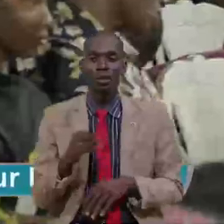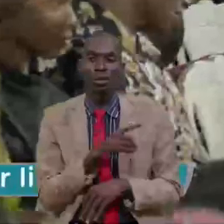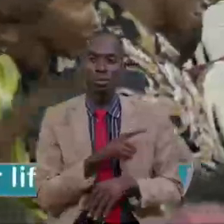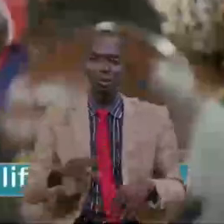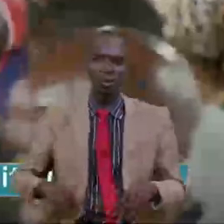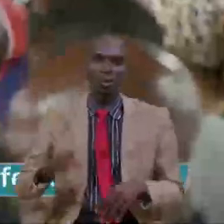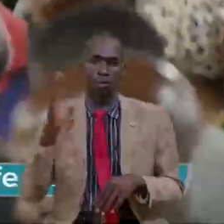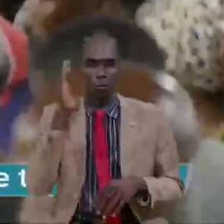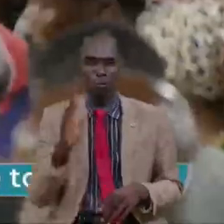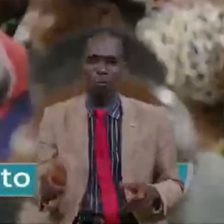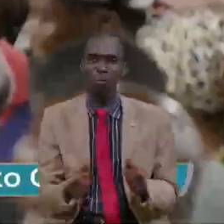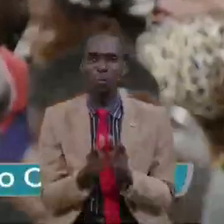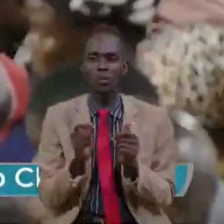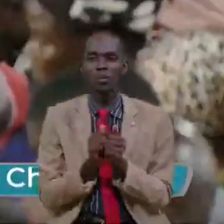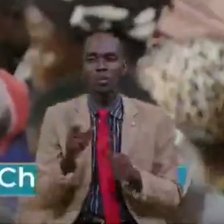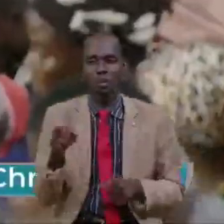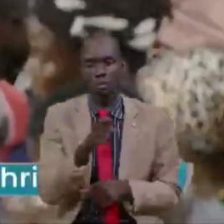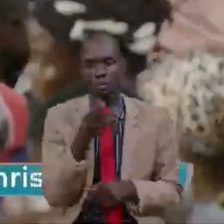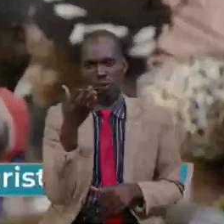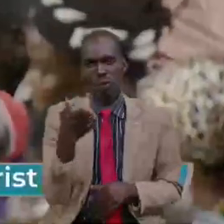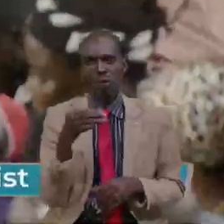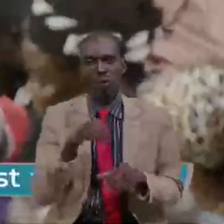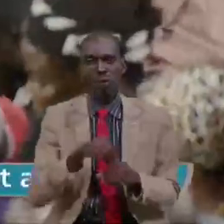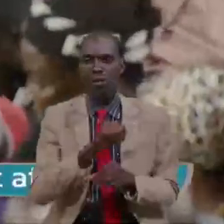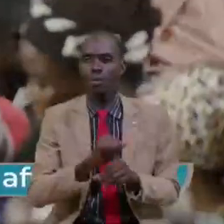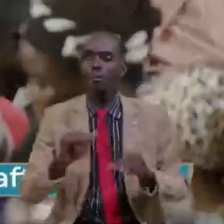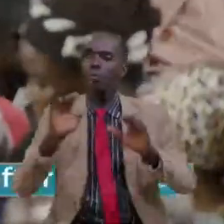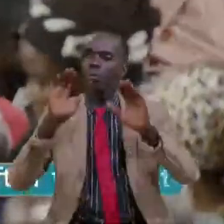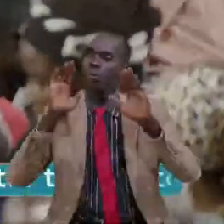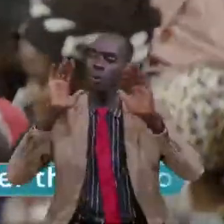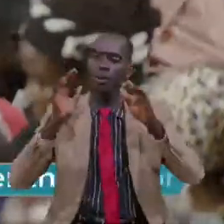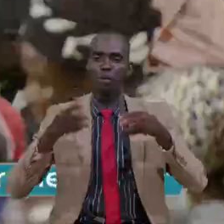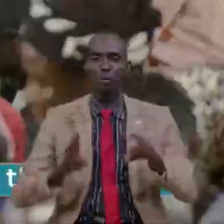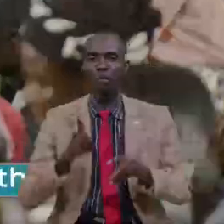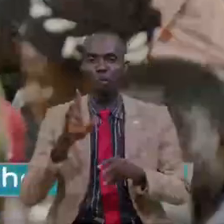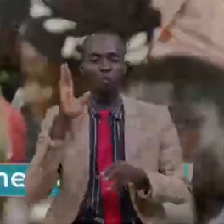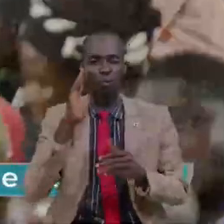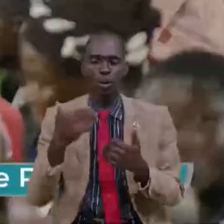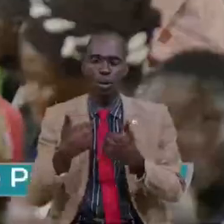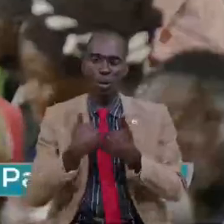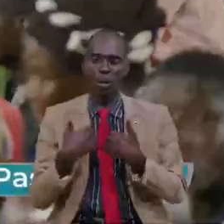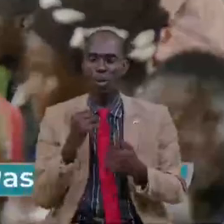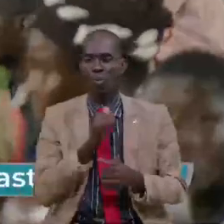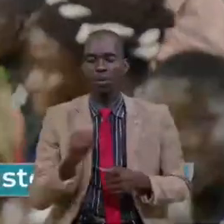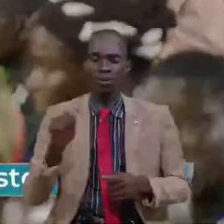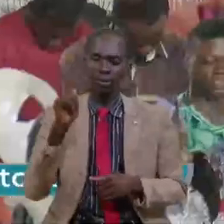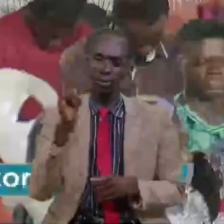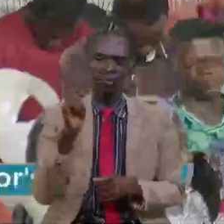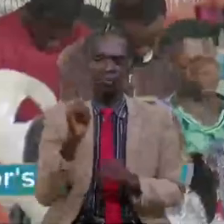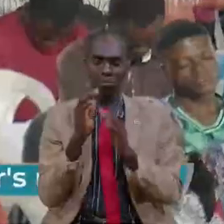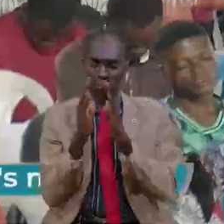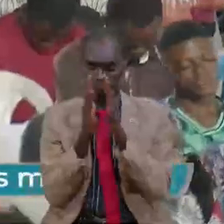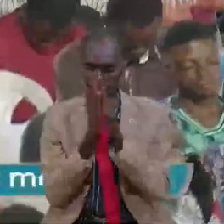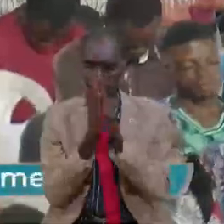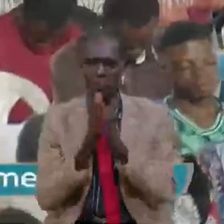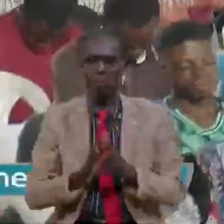Le Seigneur vous atteindra de façon merveilleuse. Et vous aurez un témoignage. Priez